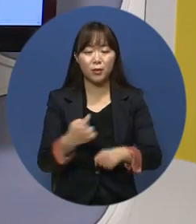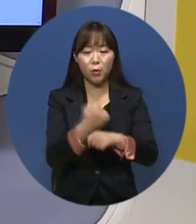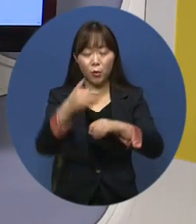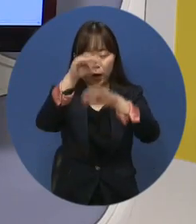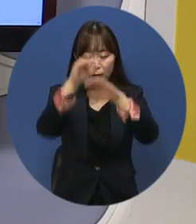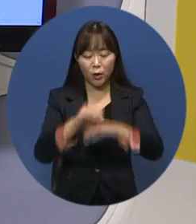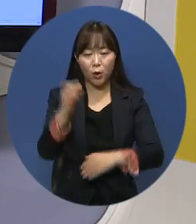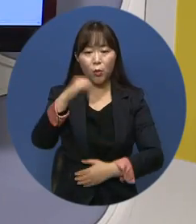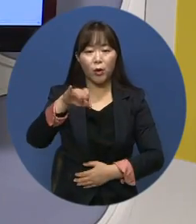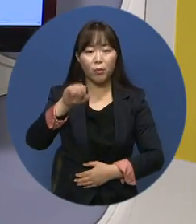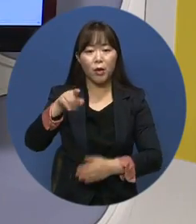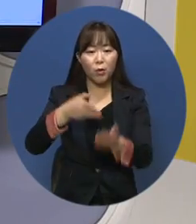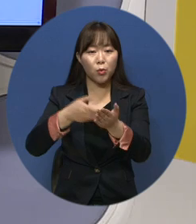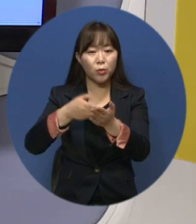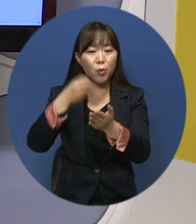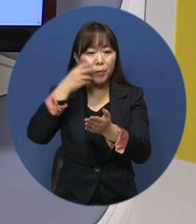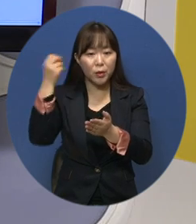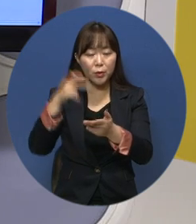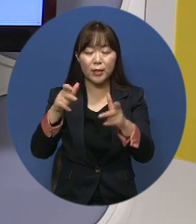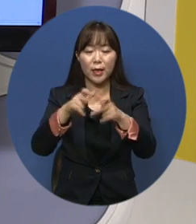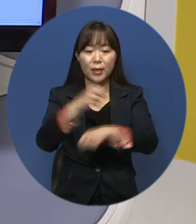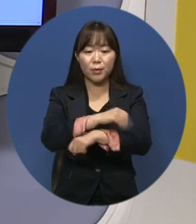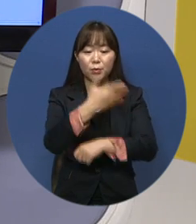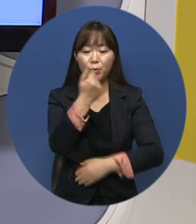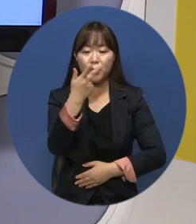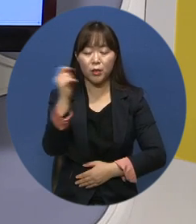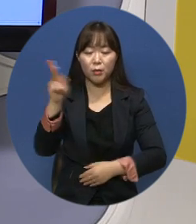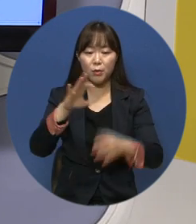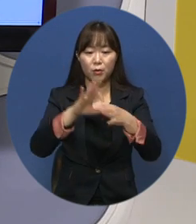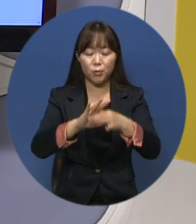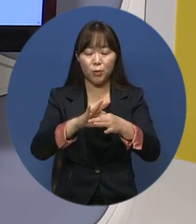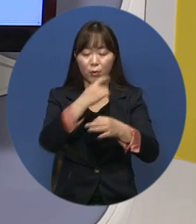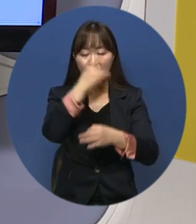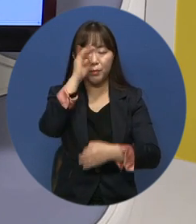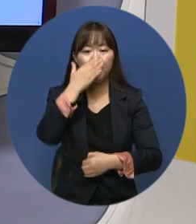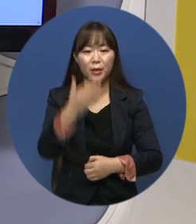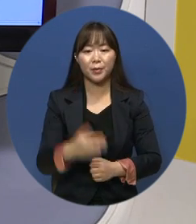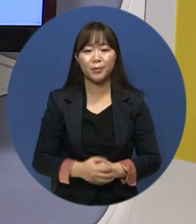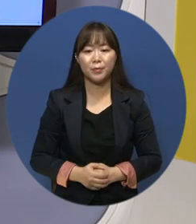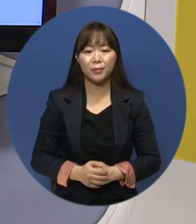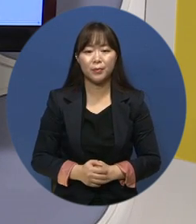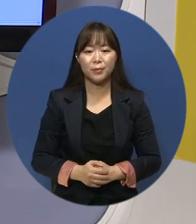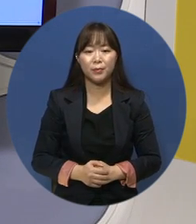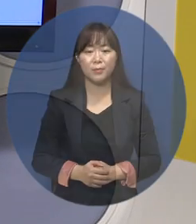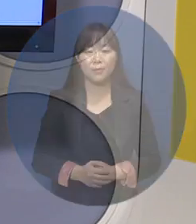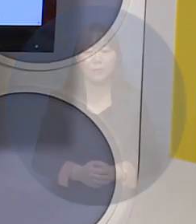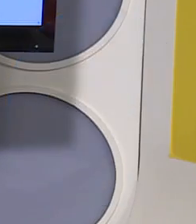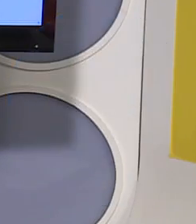자세한 사항은 웰피어 뉴스 홈페이지와 장애인신문, 복지TV 뉴스를 통해 확인할 수 있습니다.